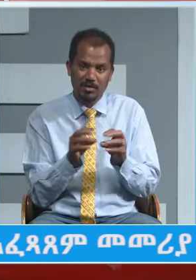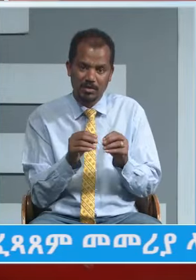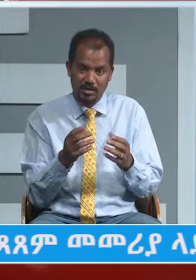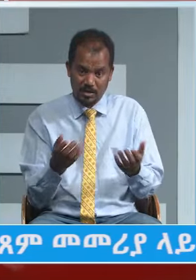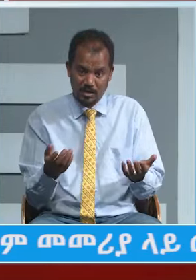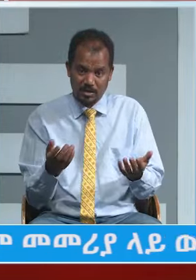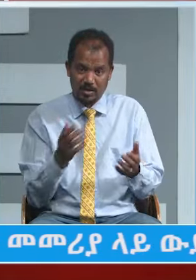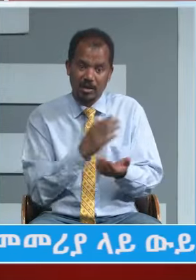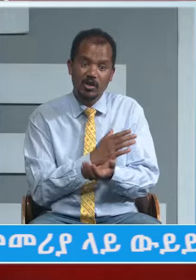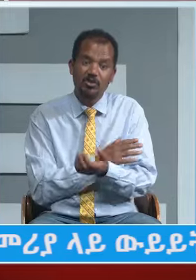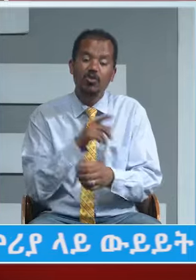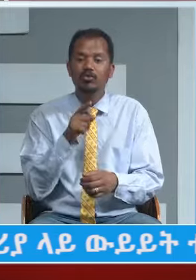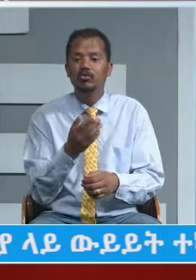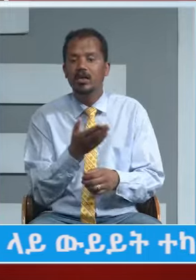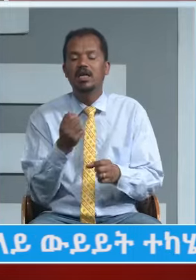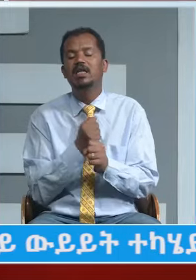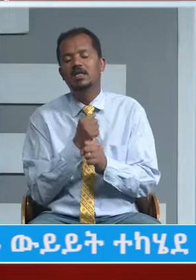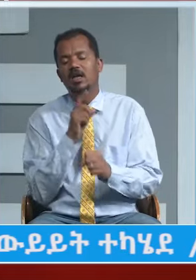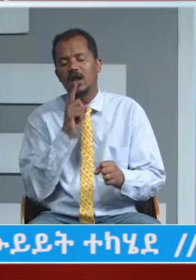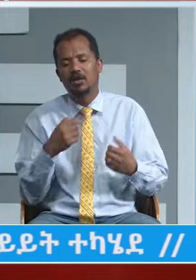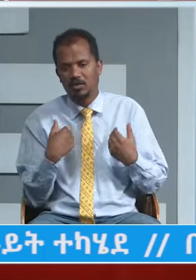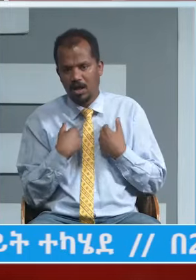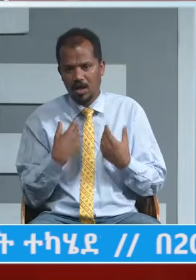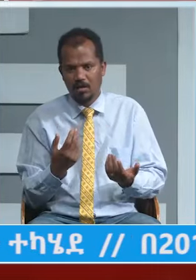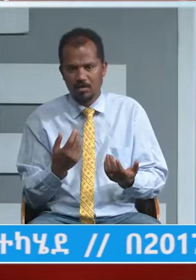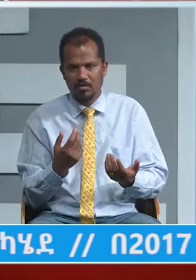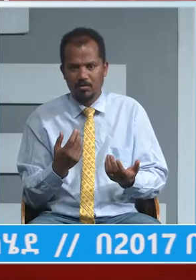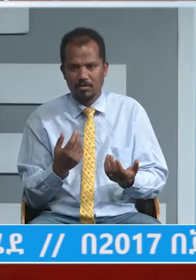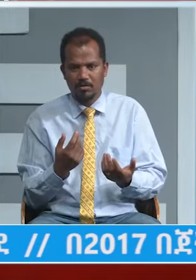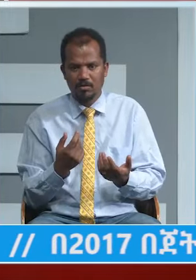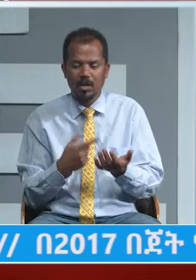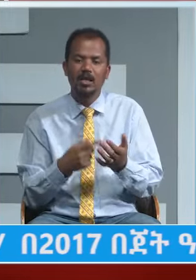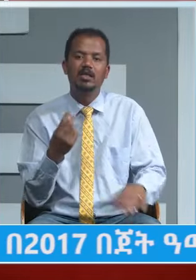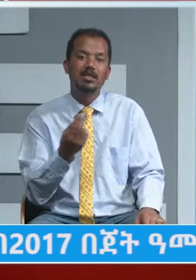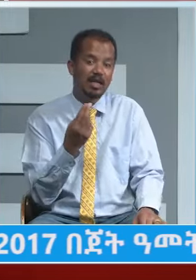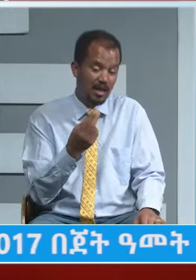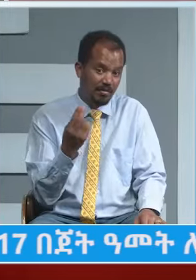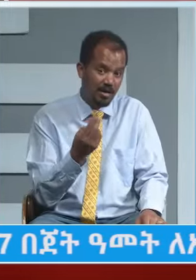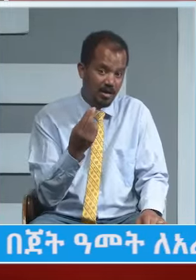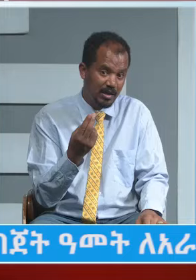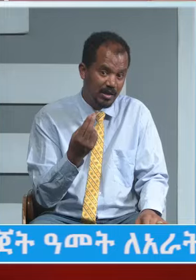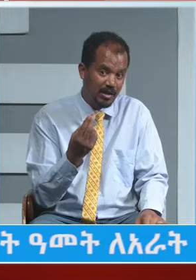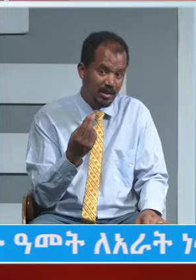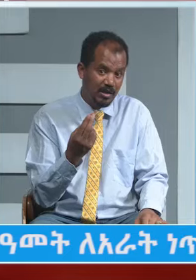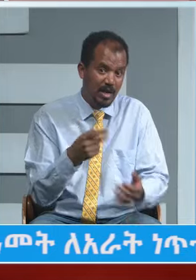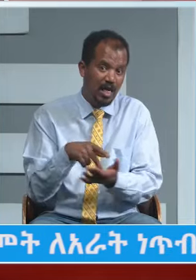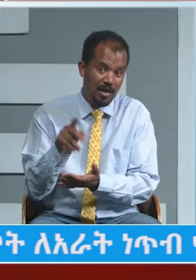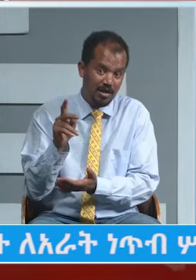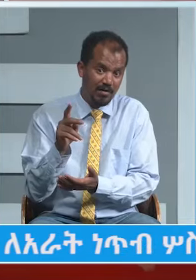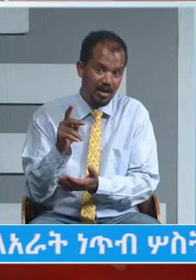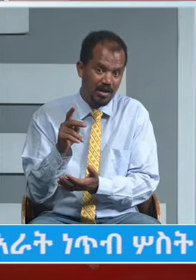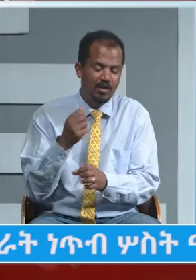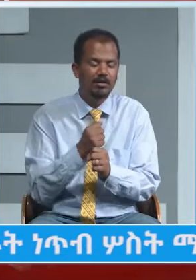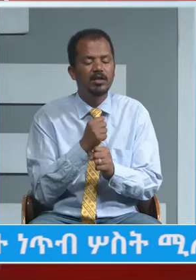ማሰብሰብ አዋጆች ተሻሽሎ እሱ ነገርም እየሰራ ነው ያለ ነው። ገቢ ምንጮቻችንን ተጠቅመን ያንን ህዝብ ችሩን